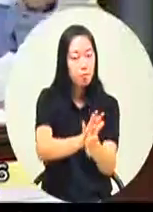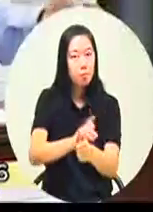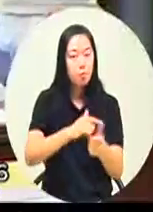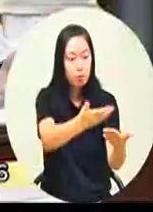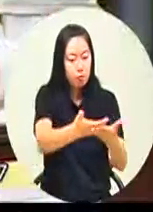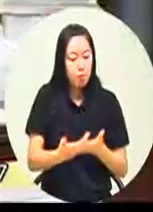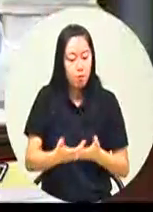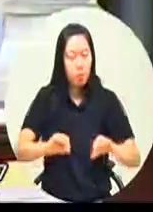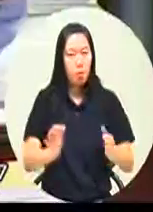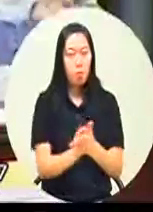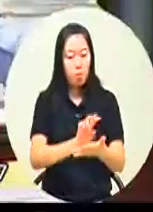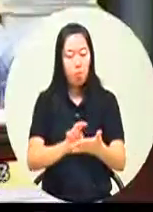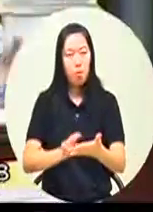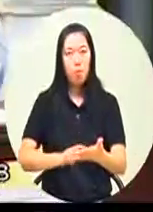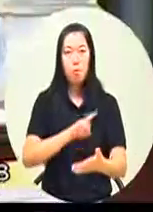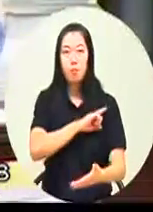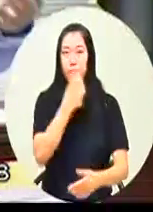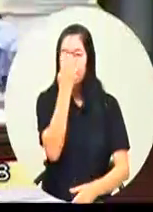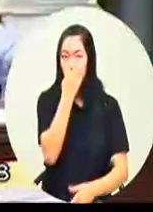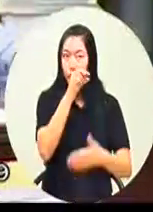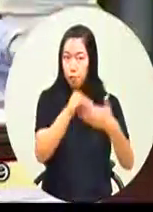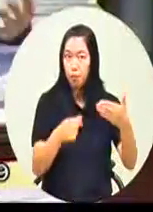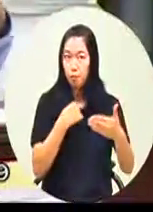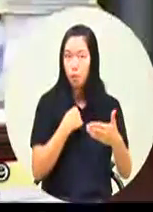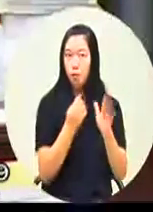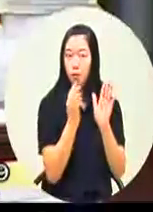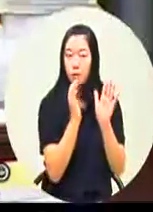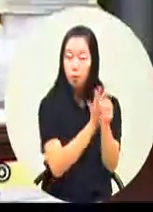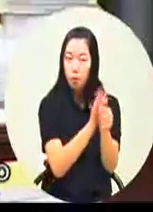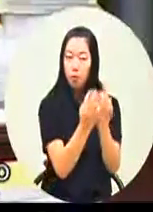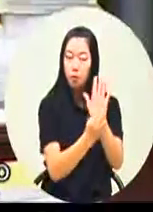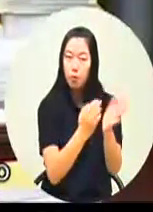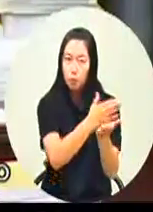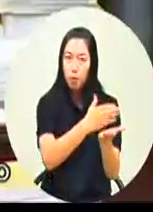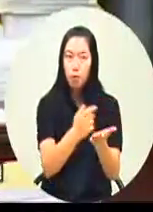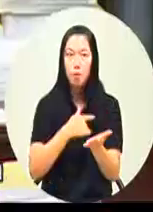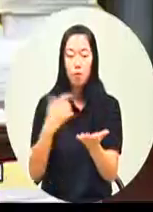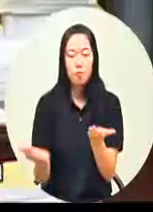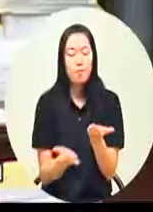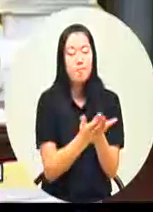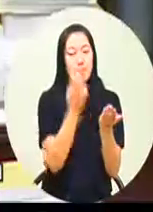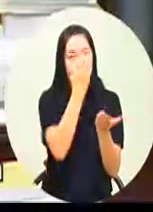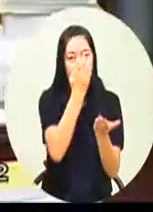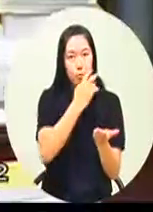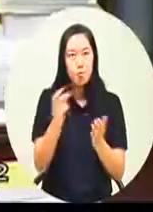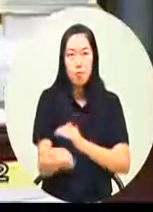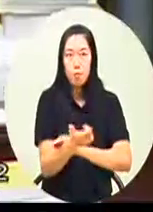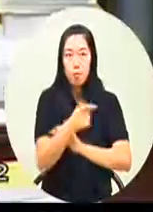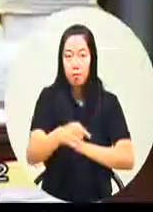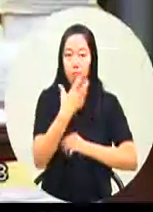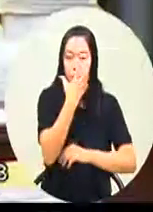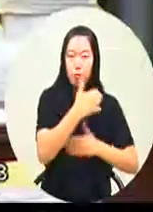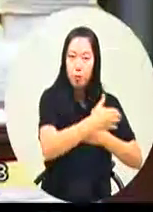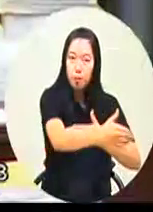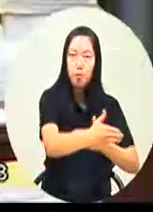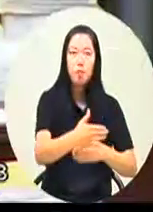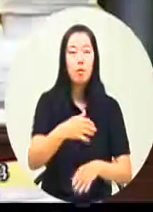要自治条例的我们就处理，那如果是法规的报议会备查就备查，赶快把盐城啊、哈马星、